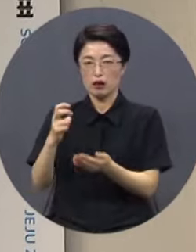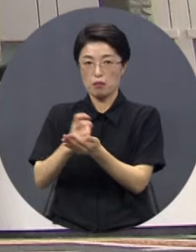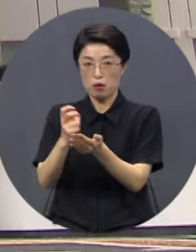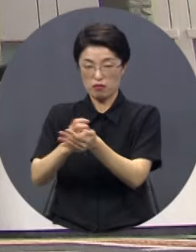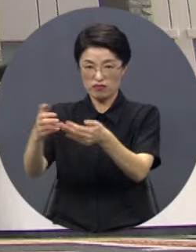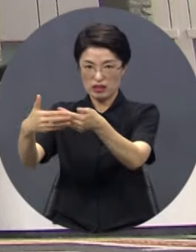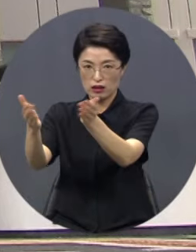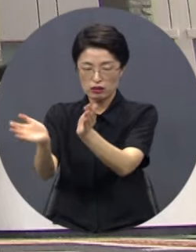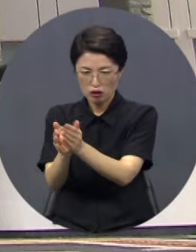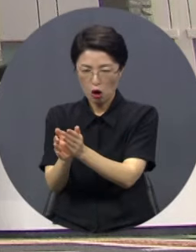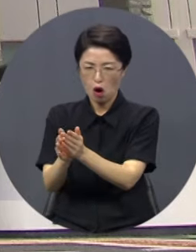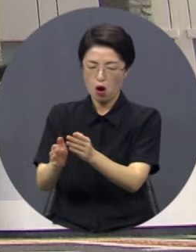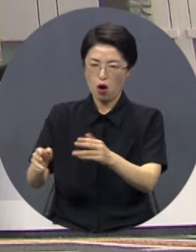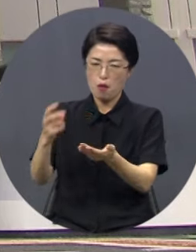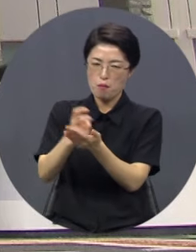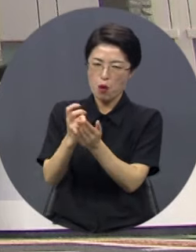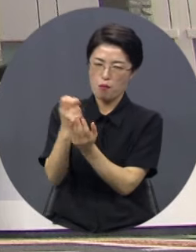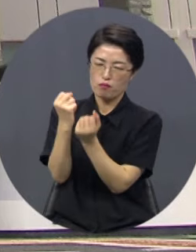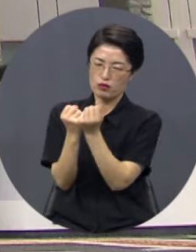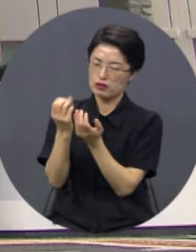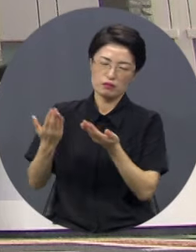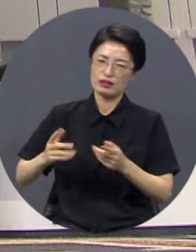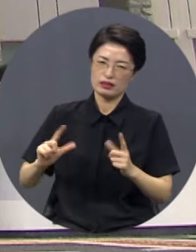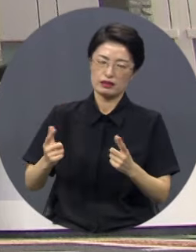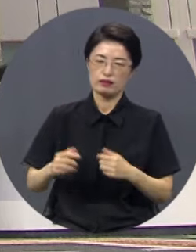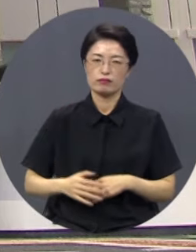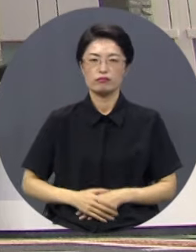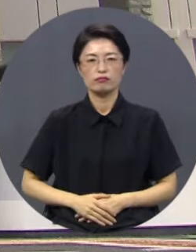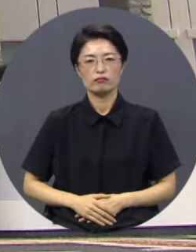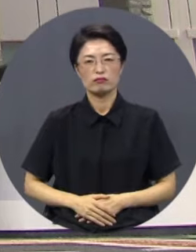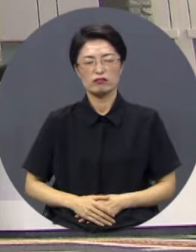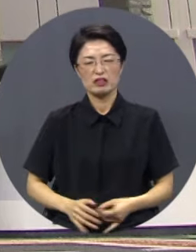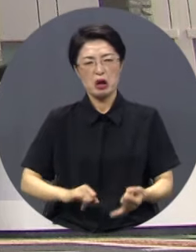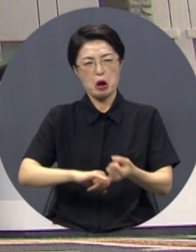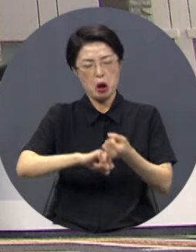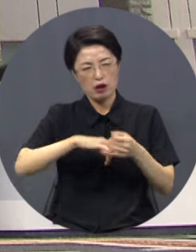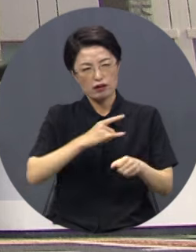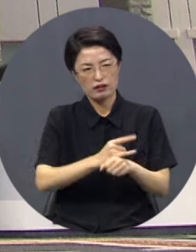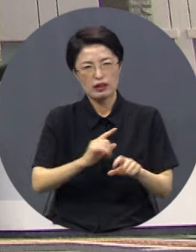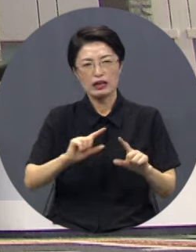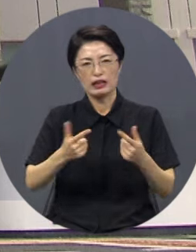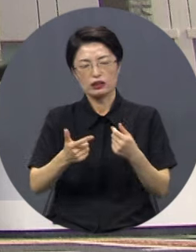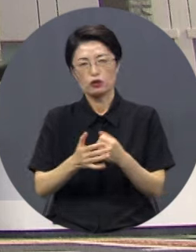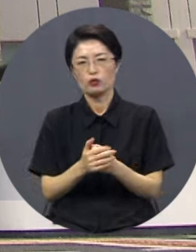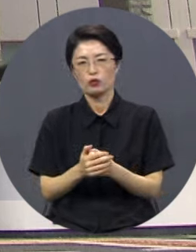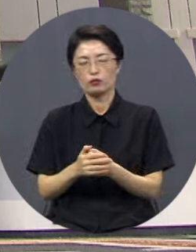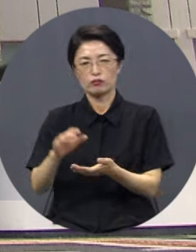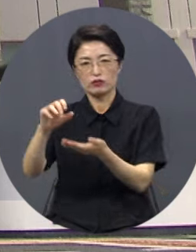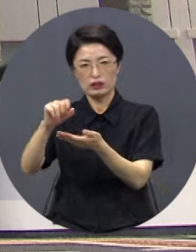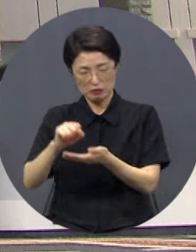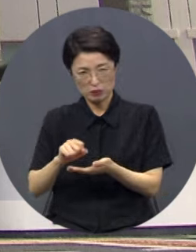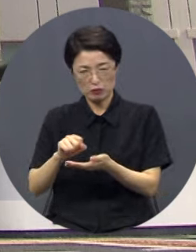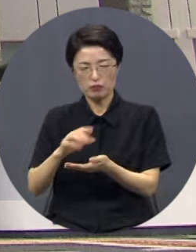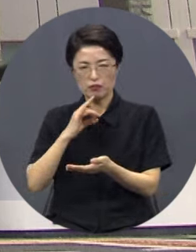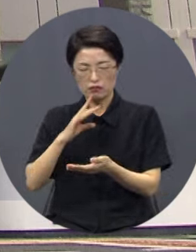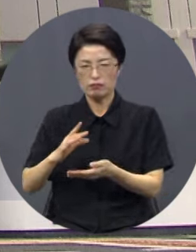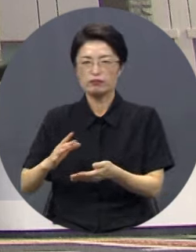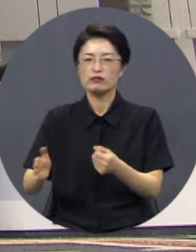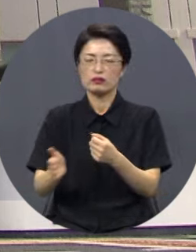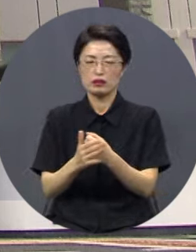확인됐습니다 어떤 절대적 그 요소가 아닌 하나의 고려 요소로서 어